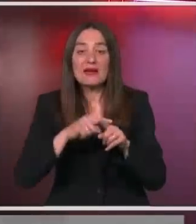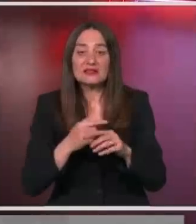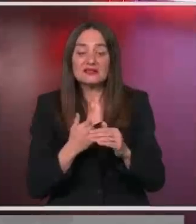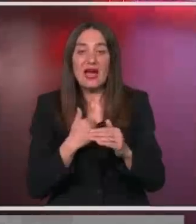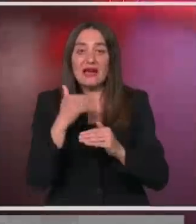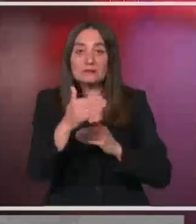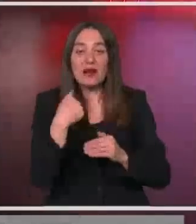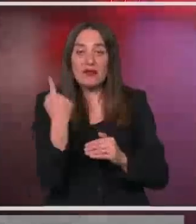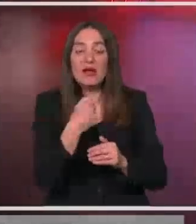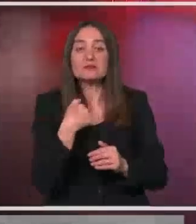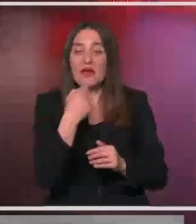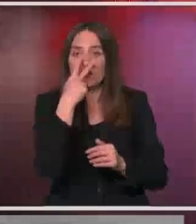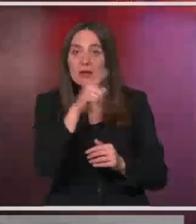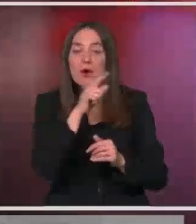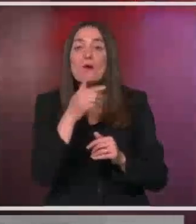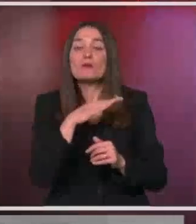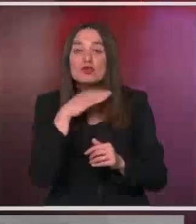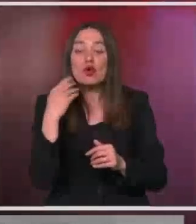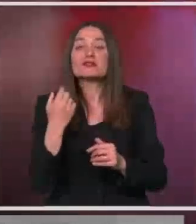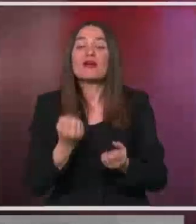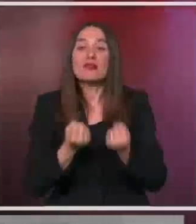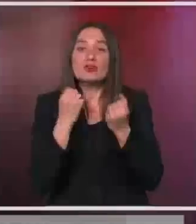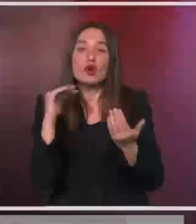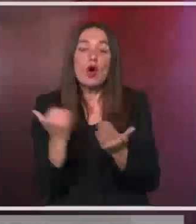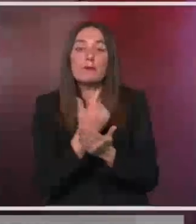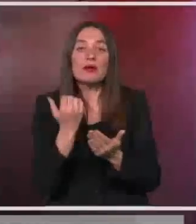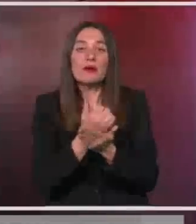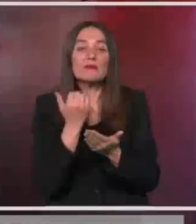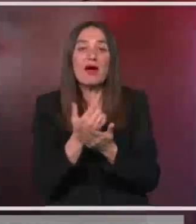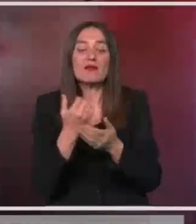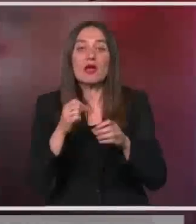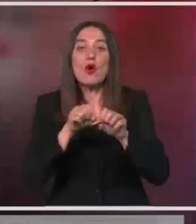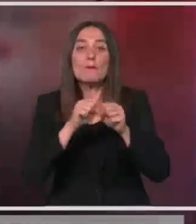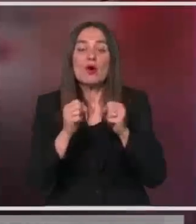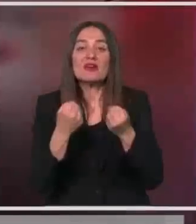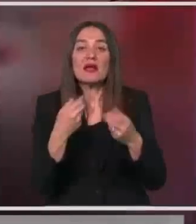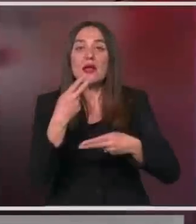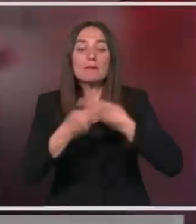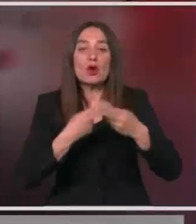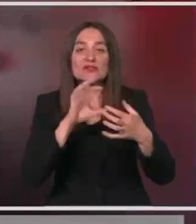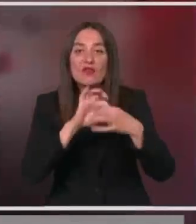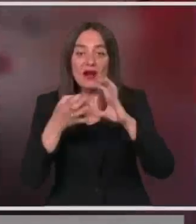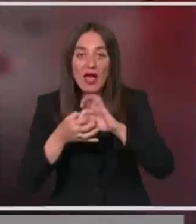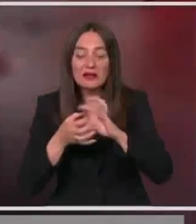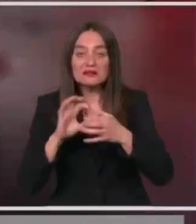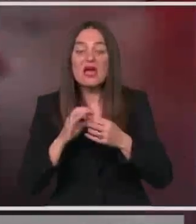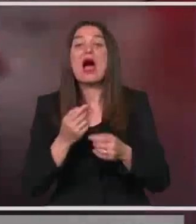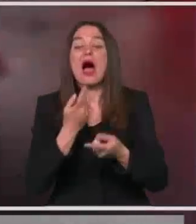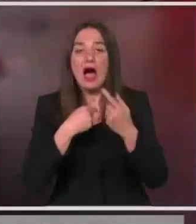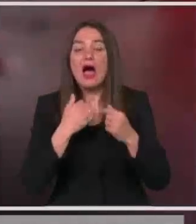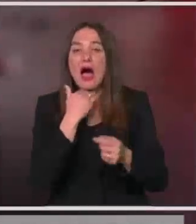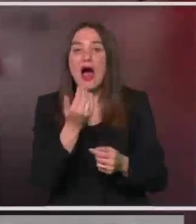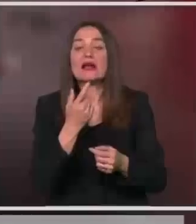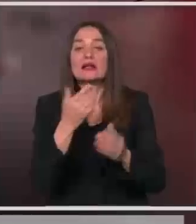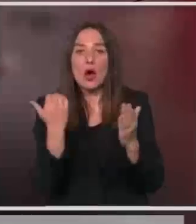nas, mi vidimo da se dosta teško obnavljaju ti pokidani proizvodni lanci, ali se obnavljaju.